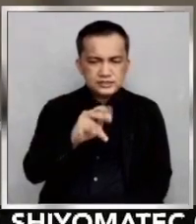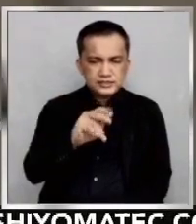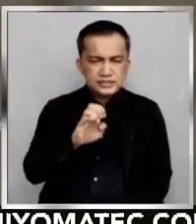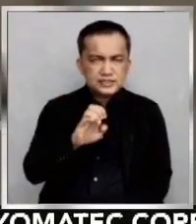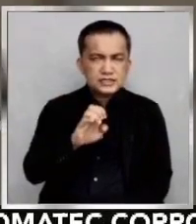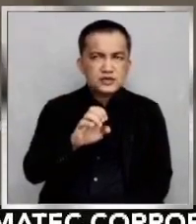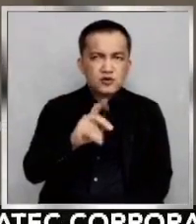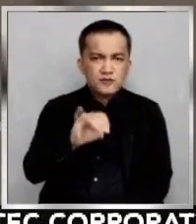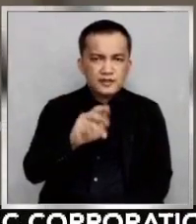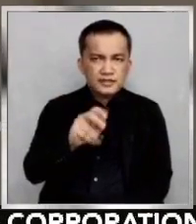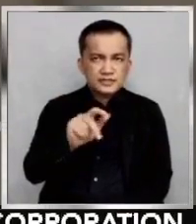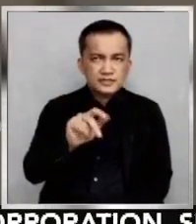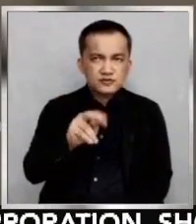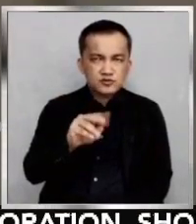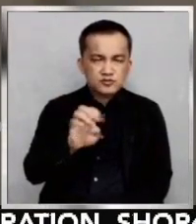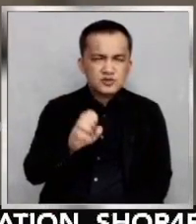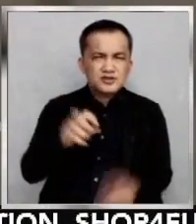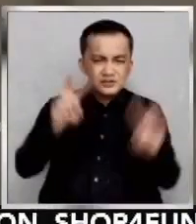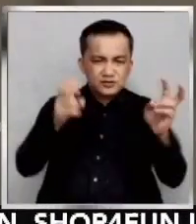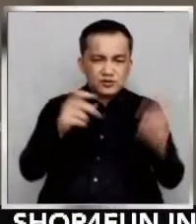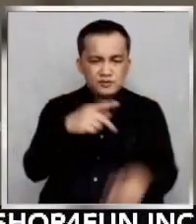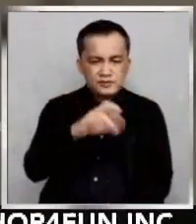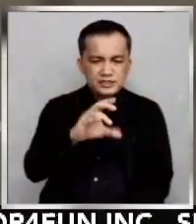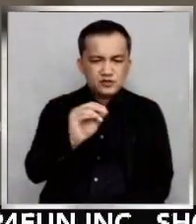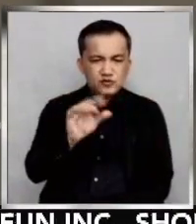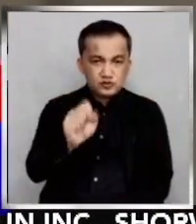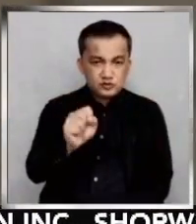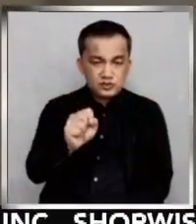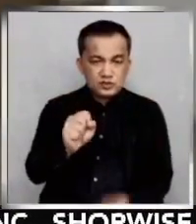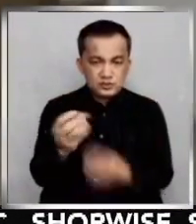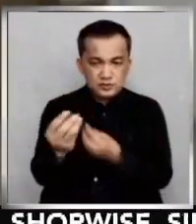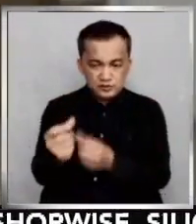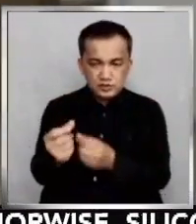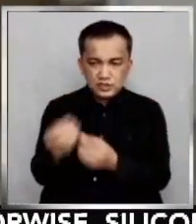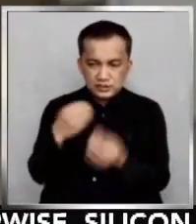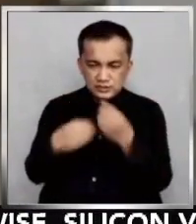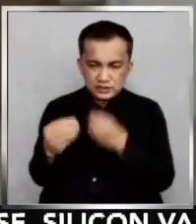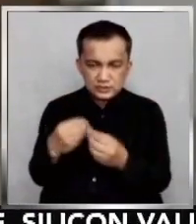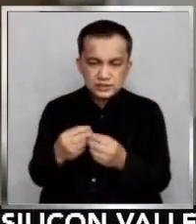Ayon kay Bea, sinusolusyonan niya raw ito by eating healthy at pag-exercise.